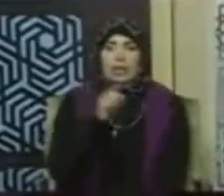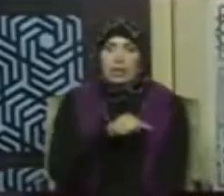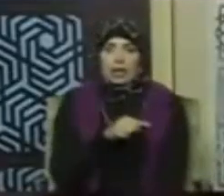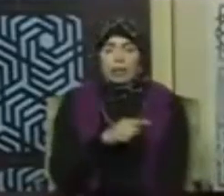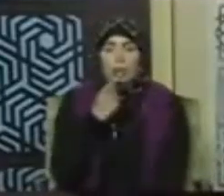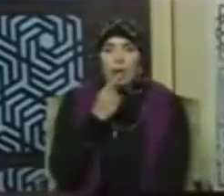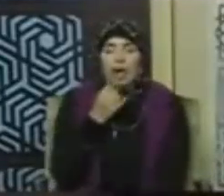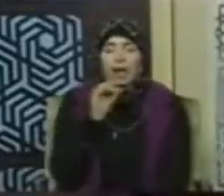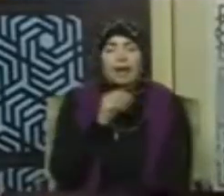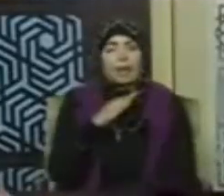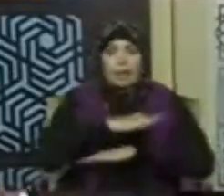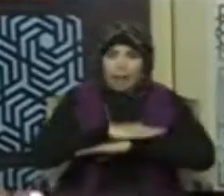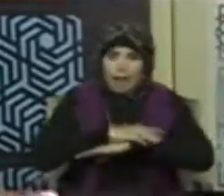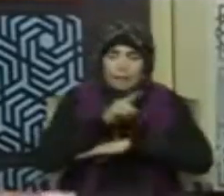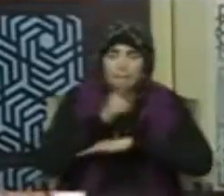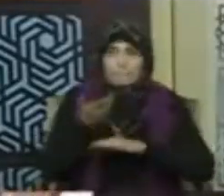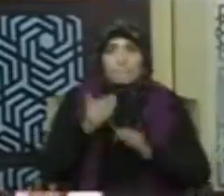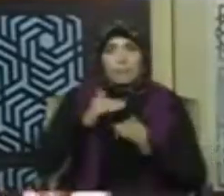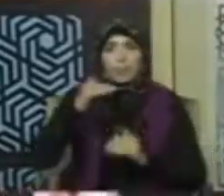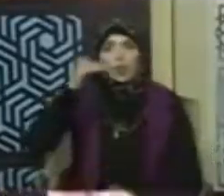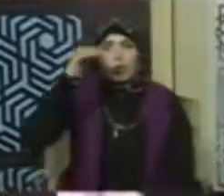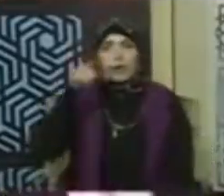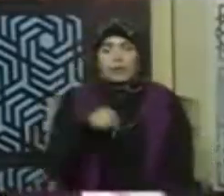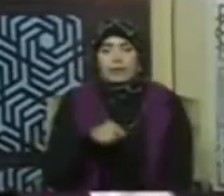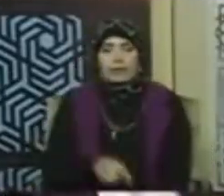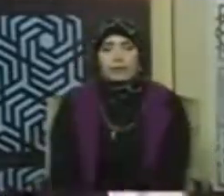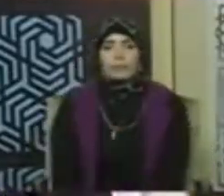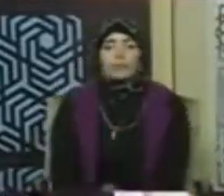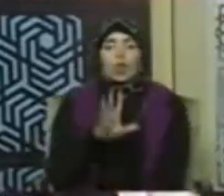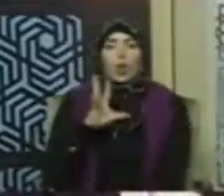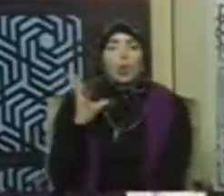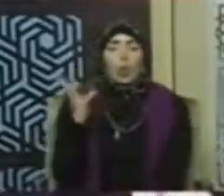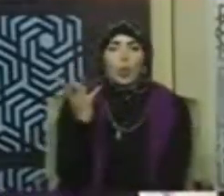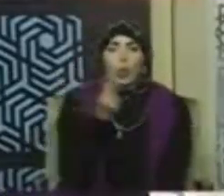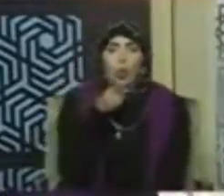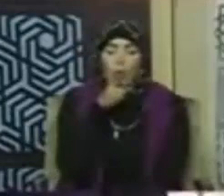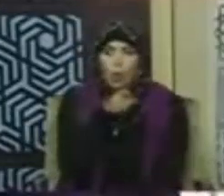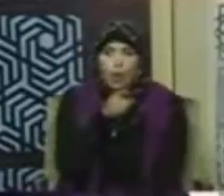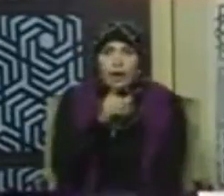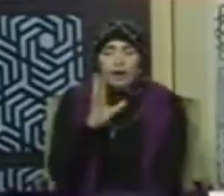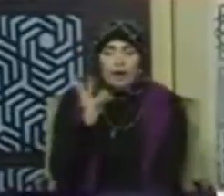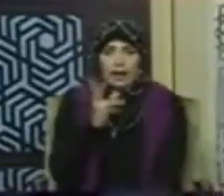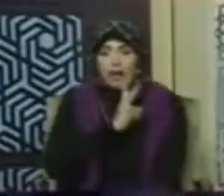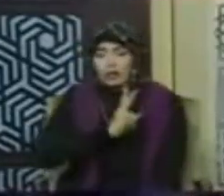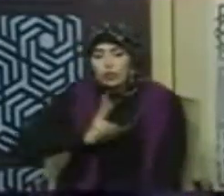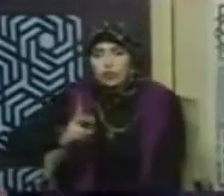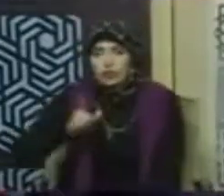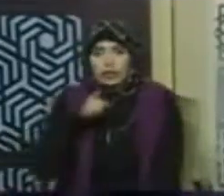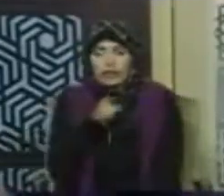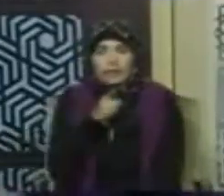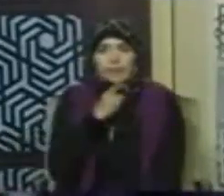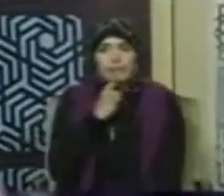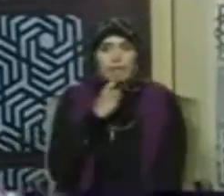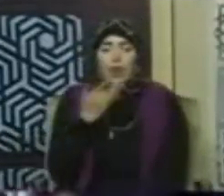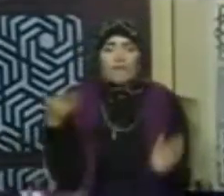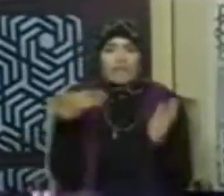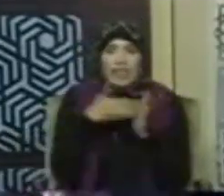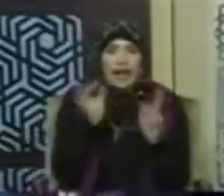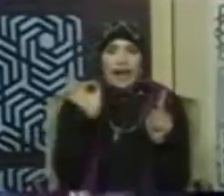والذوق والرقي، فكل ما يؤدي إلى حسن